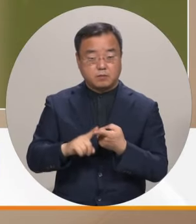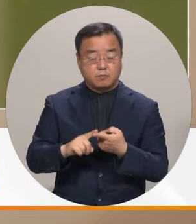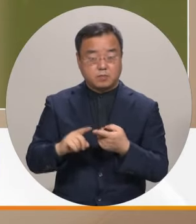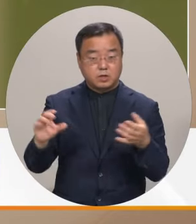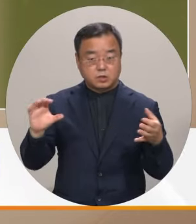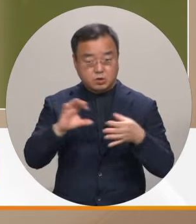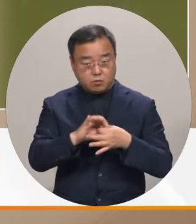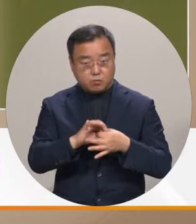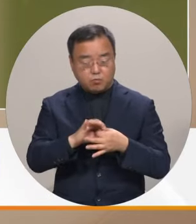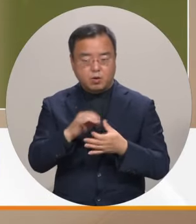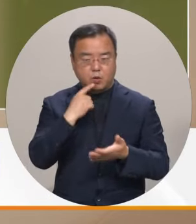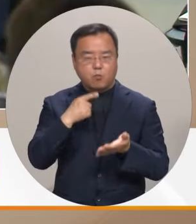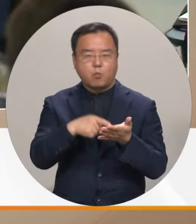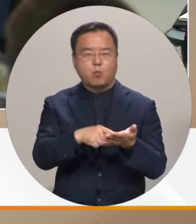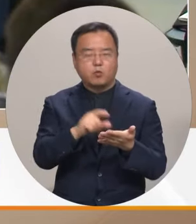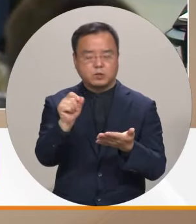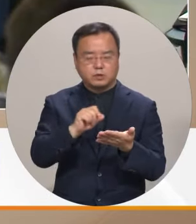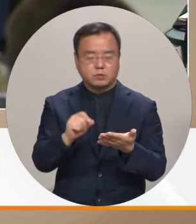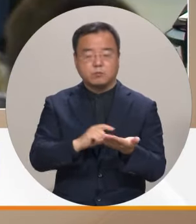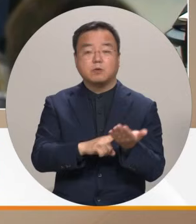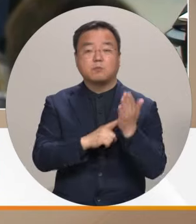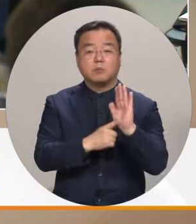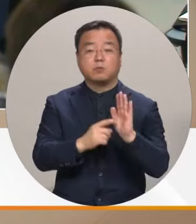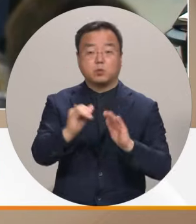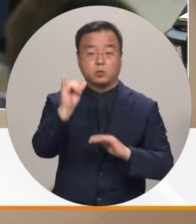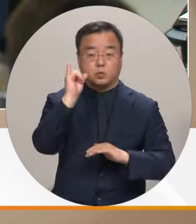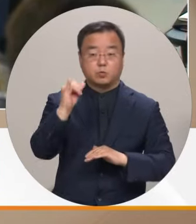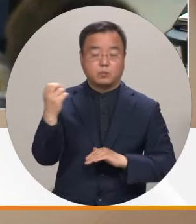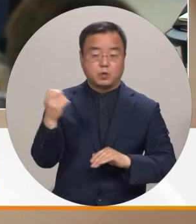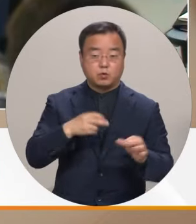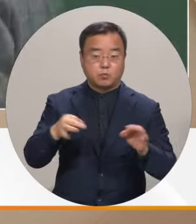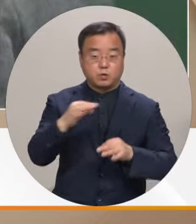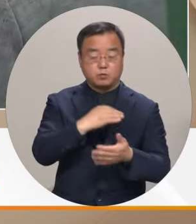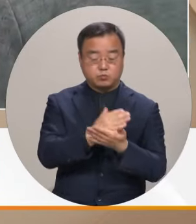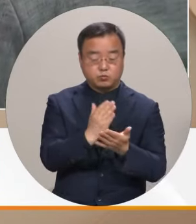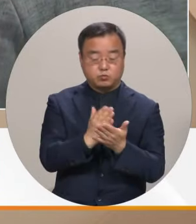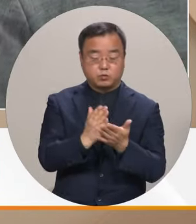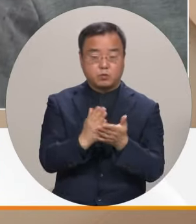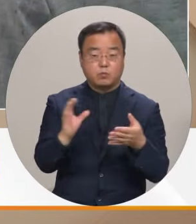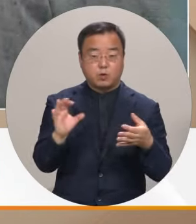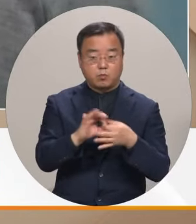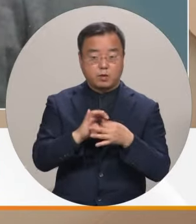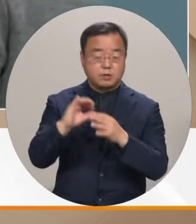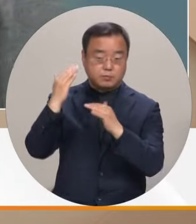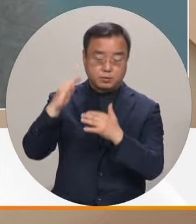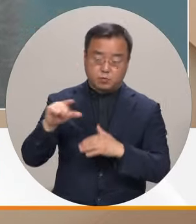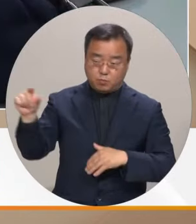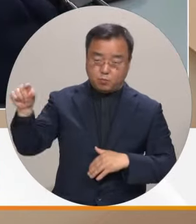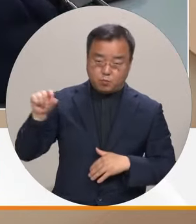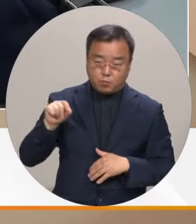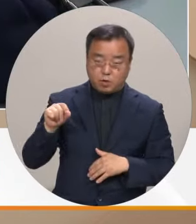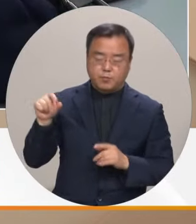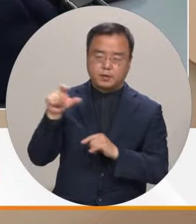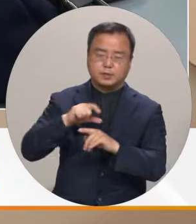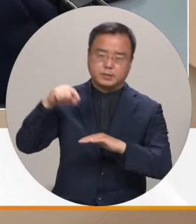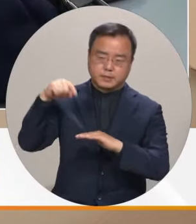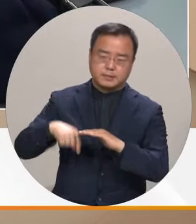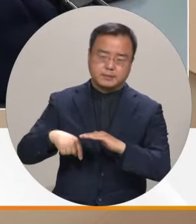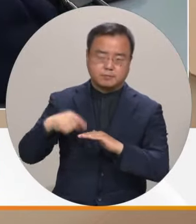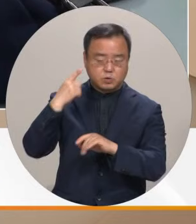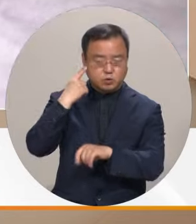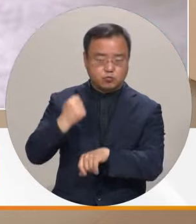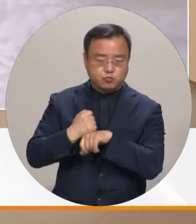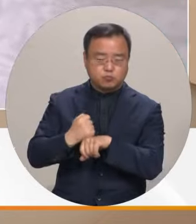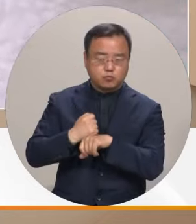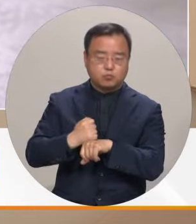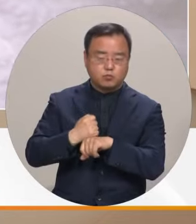연결해서 보고서를 쓰고 발표를 하기도 했고요 또는 경제 과목고 관계되는 내용들에서 조금 심화된 부분을 3학년